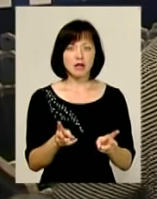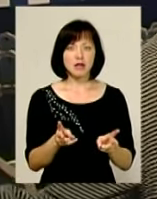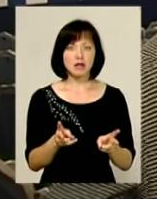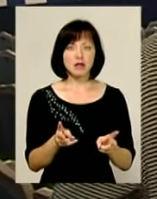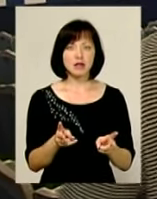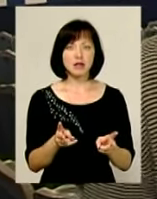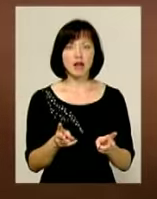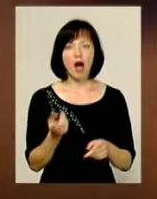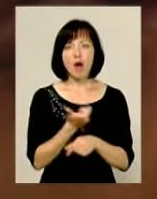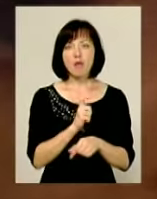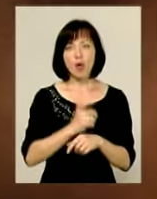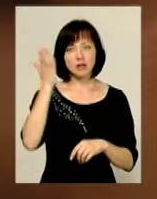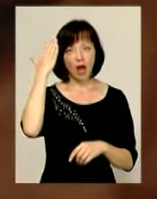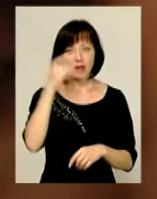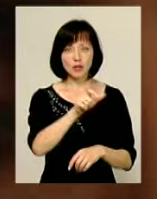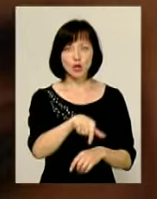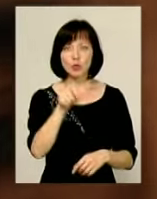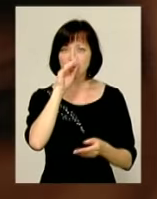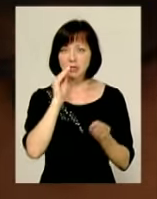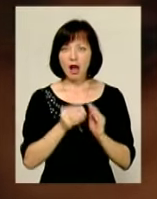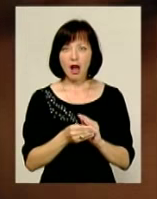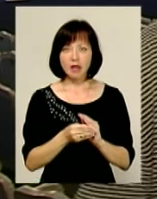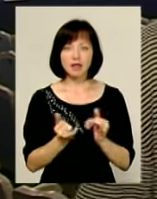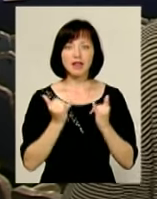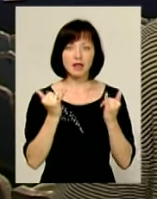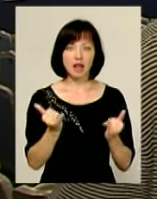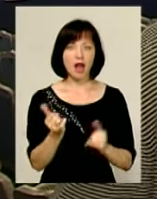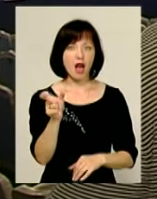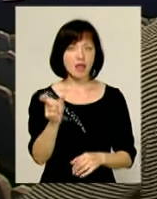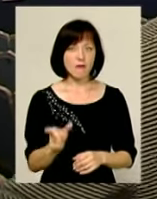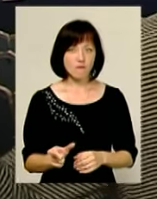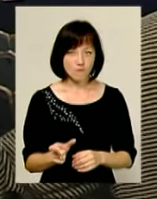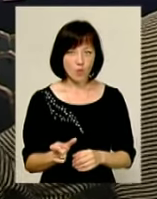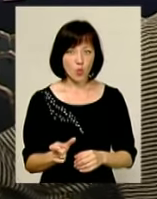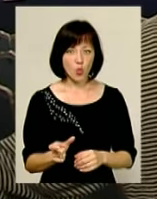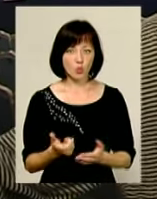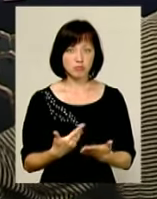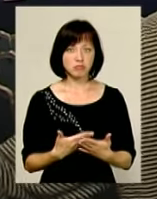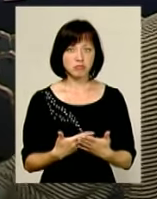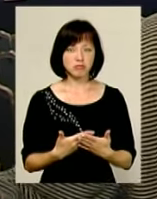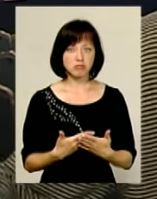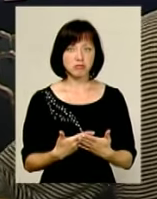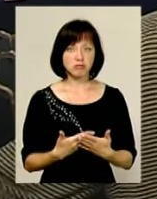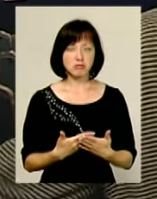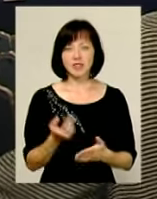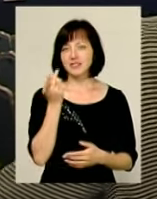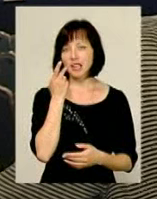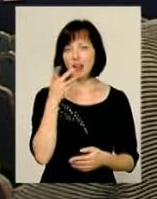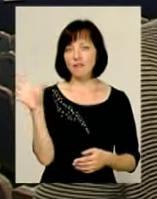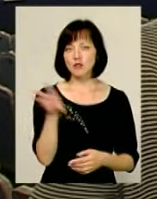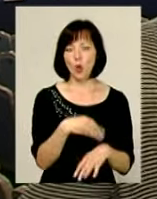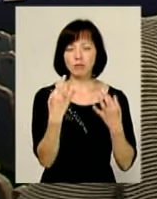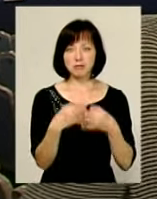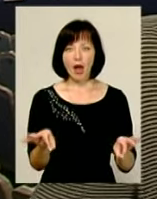более талантливые люди. за кадром и для него на светофоре всегда